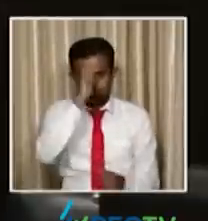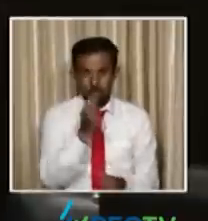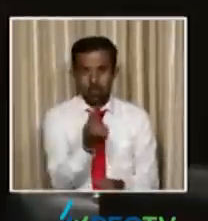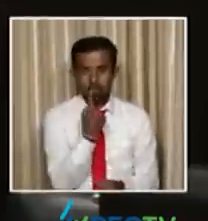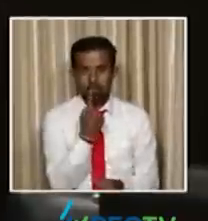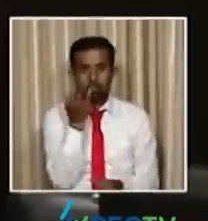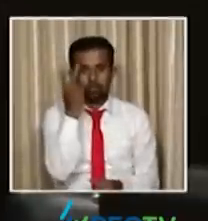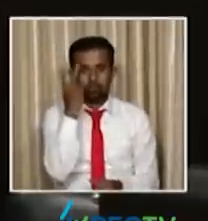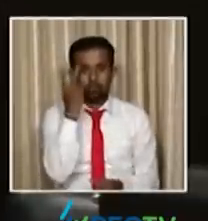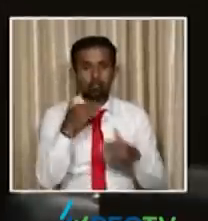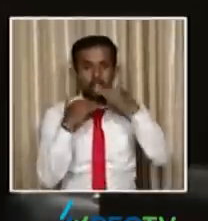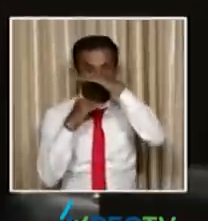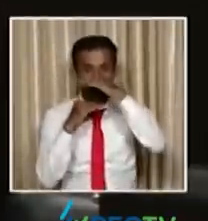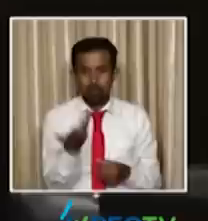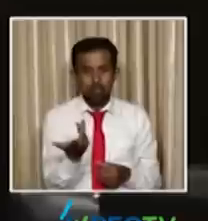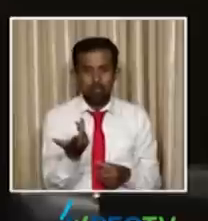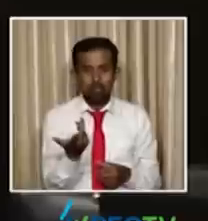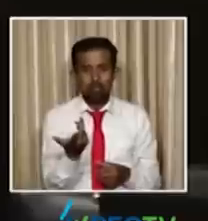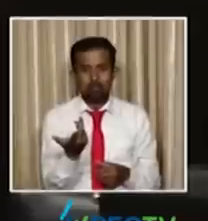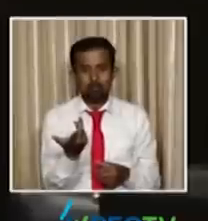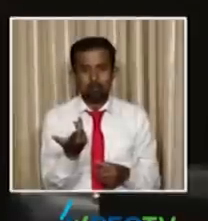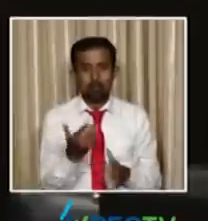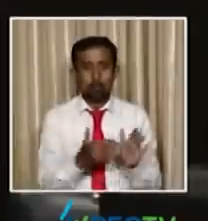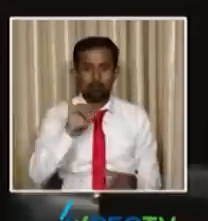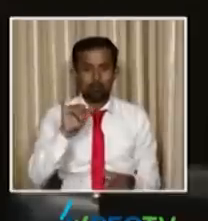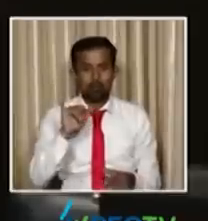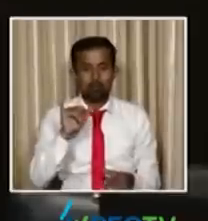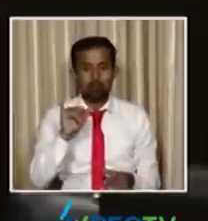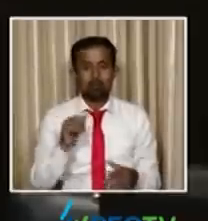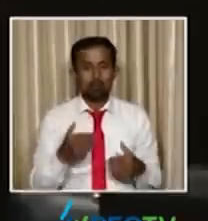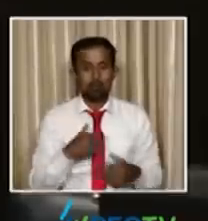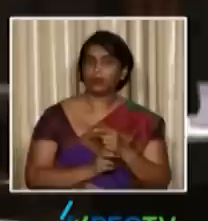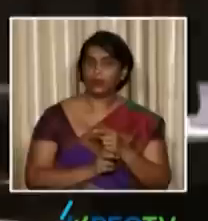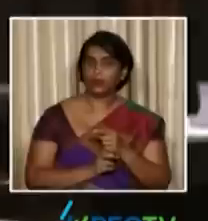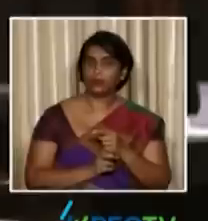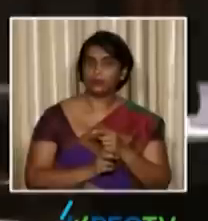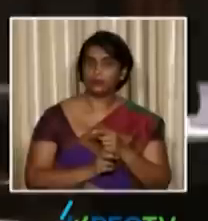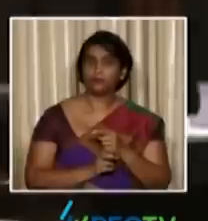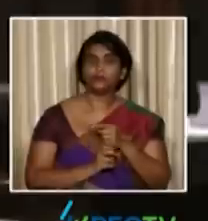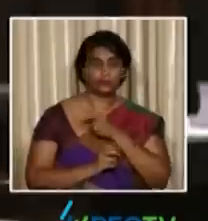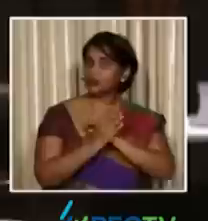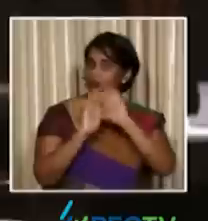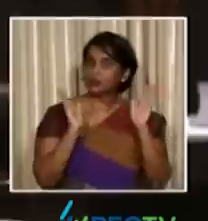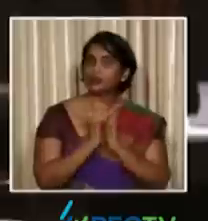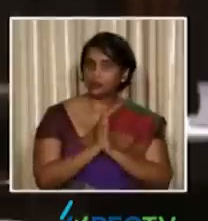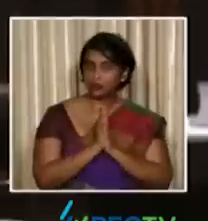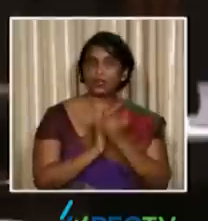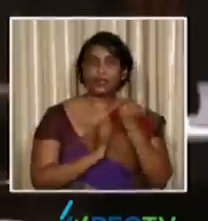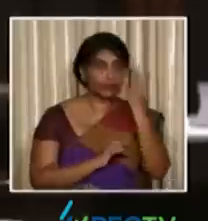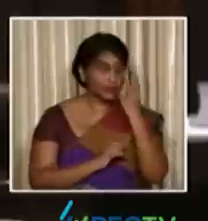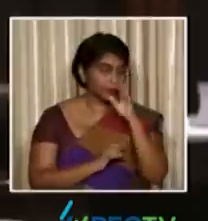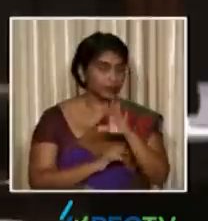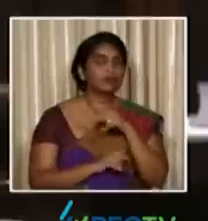කිව්වා සිංගප්පූරුවේ සීමාවක් තියෙනවා කියලා. මම නම් දන්නේ නැහැ. මිලියන 26 නම් ගන්න පුළුවන් අපි එහෙ කියලා නඩු දානවද? මේ ෆෝබ්ස් සංග්‍රහයේ තියෙනවා සිංගප්පූරුව